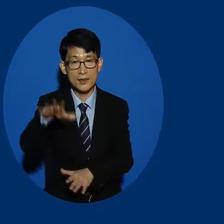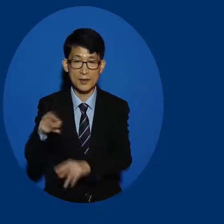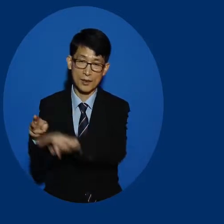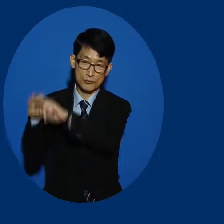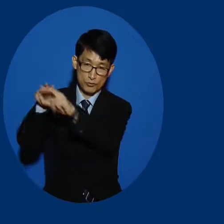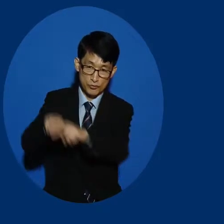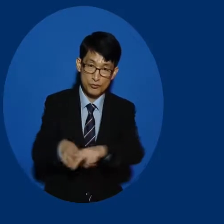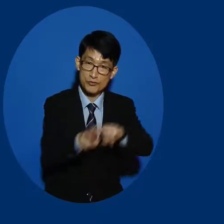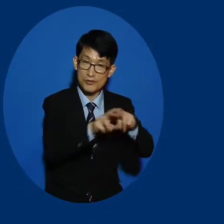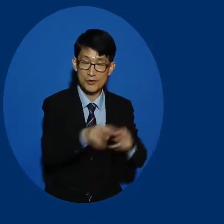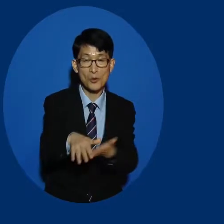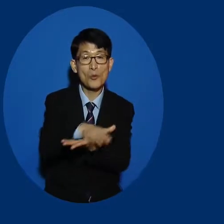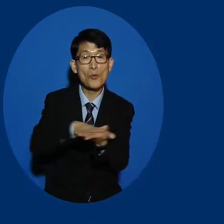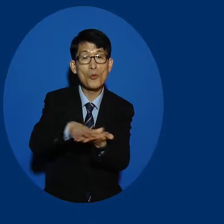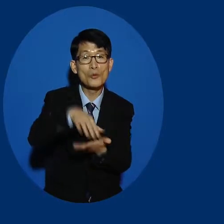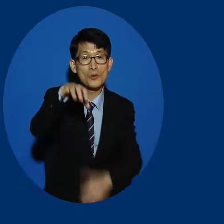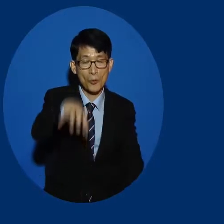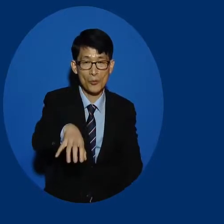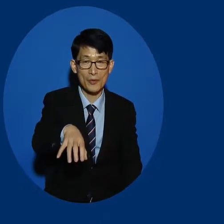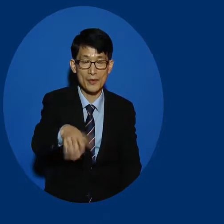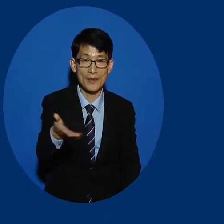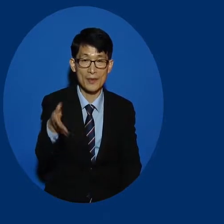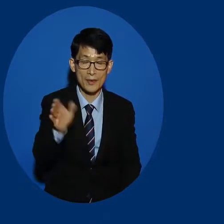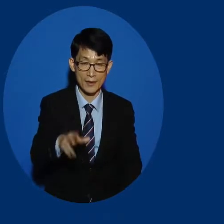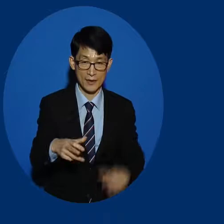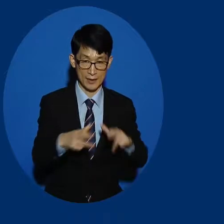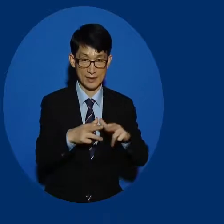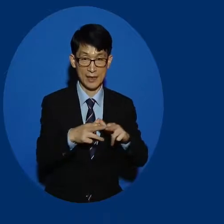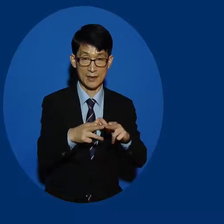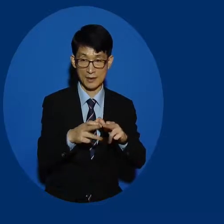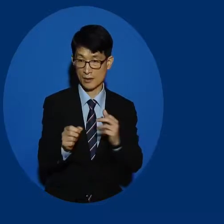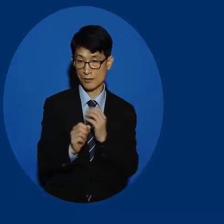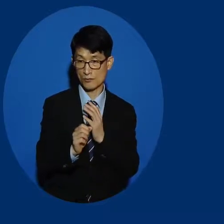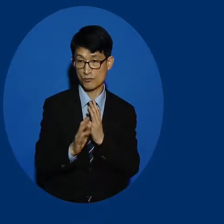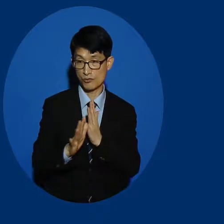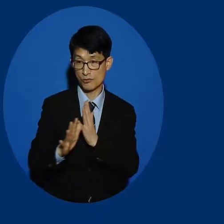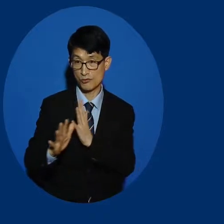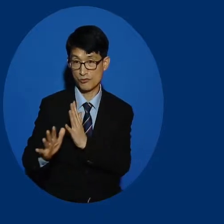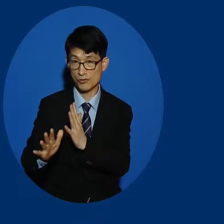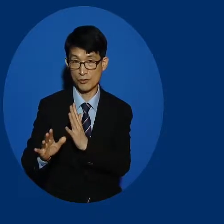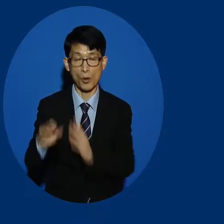아시죠? 에버랜드에서는 장애인들이 줄을 안 서도 돼요.